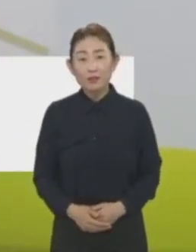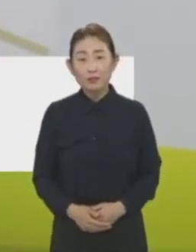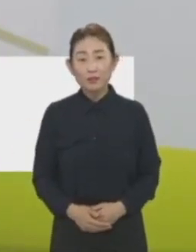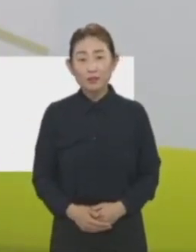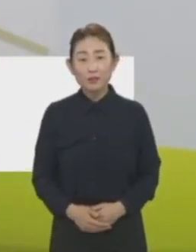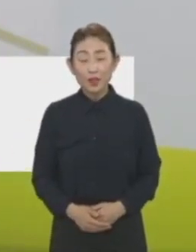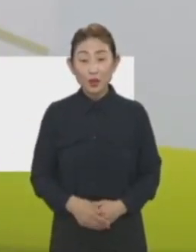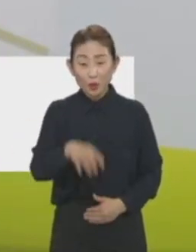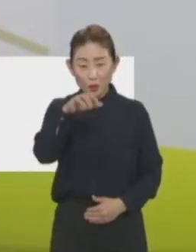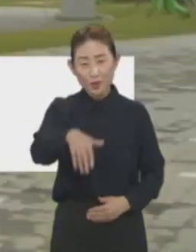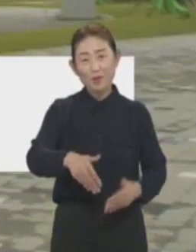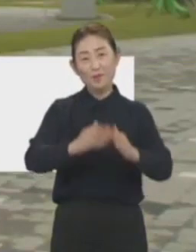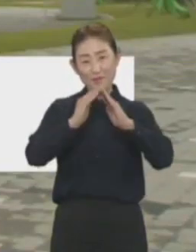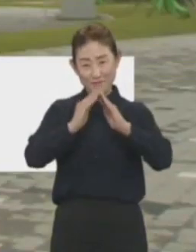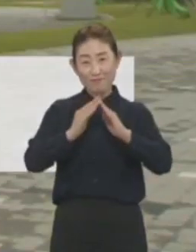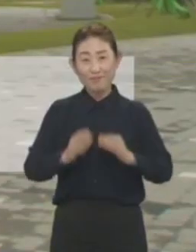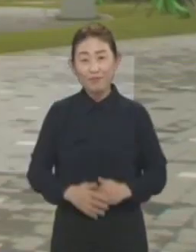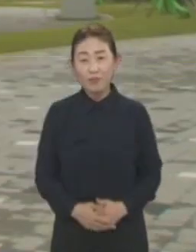국립서해안기후대기센터를 건립하게 되었습니다.